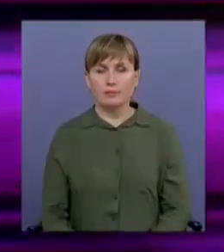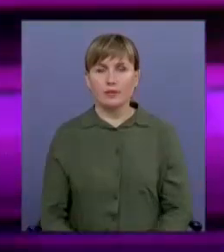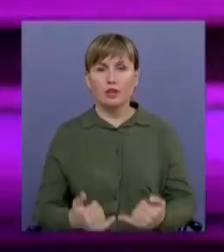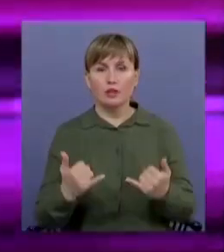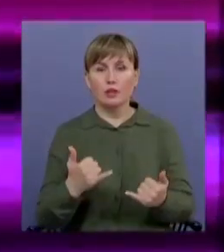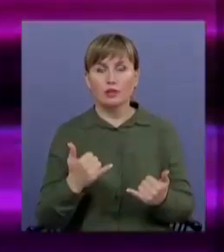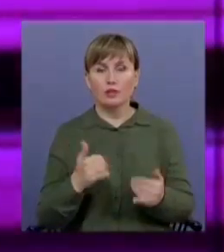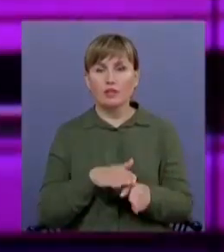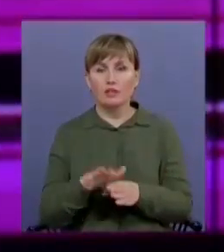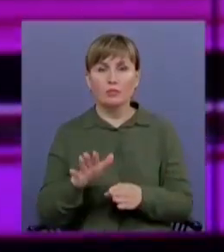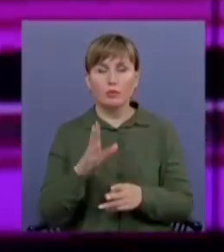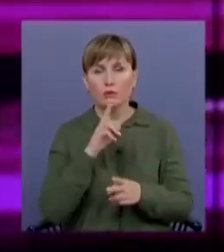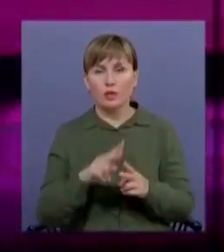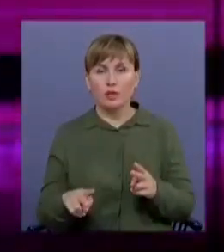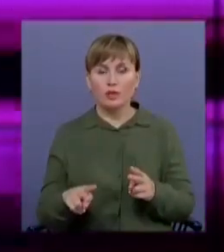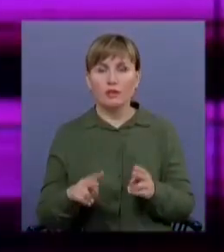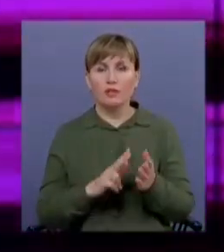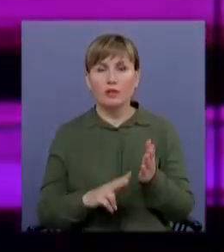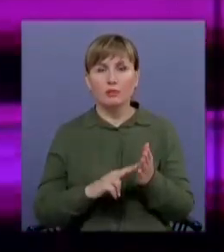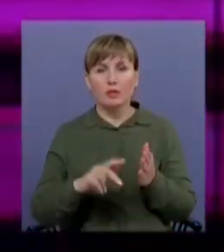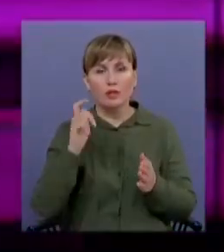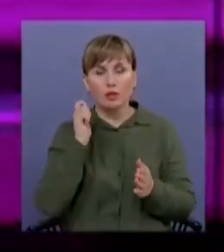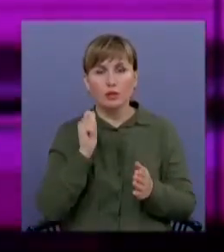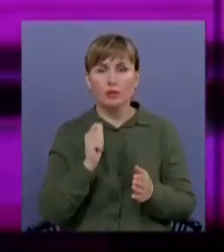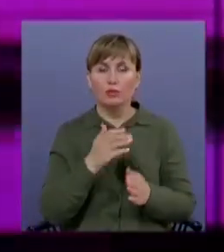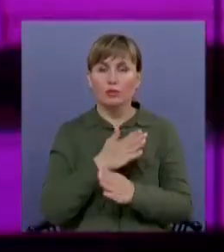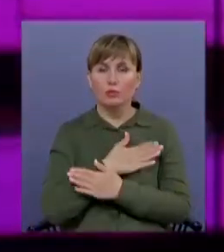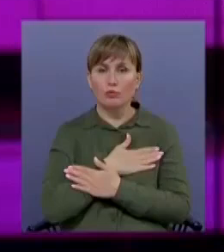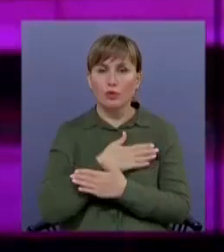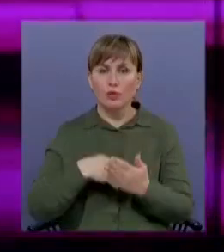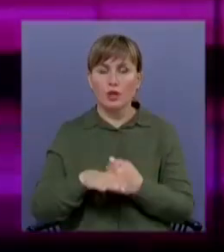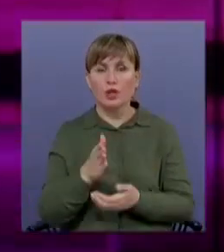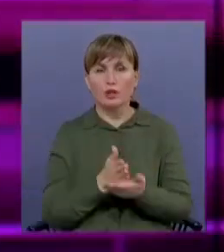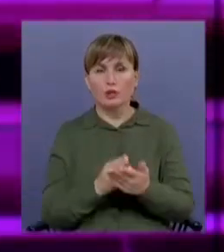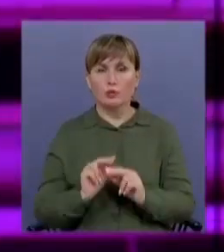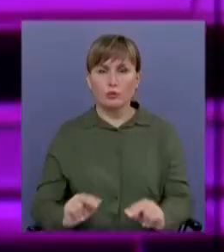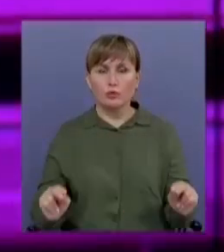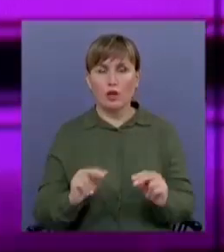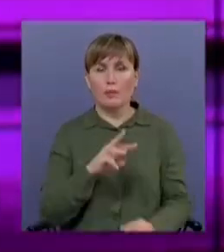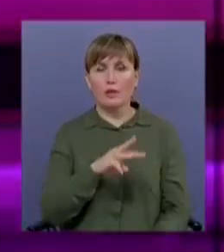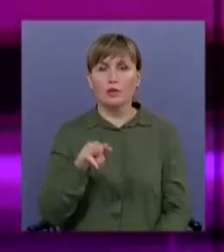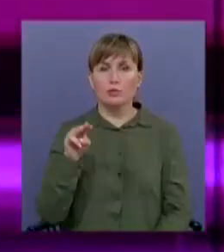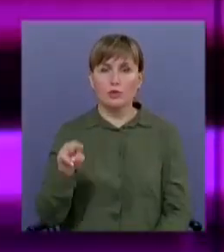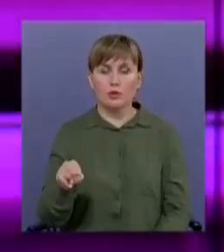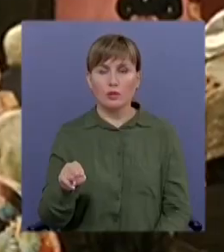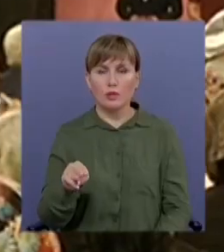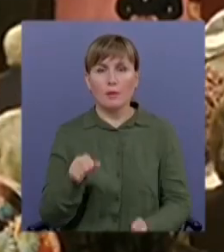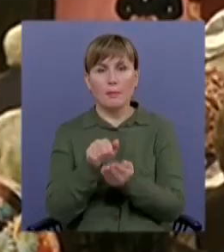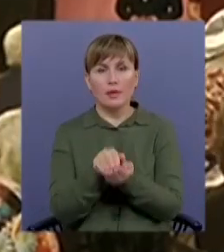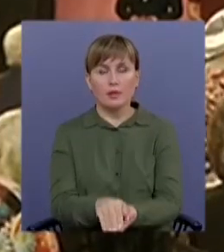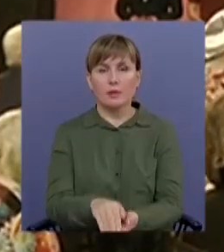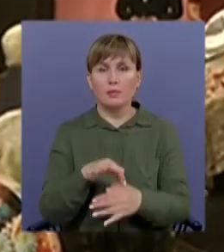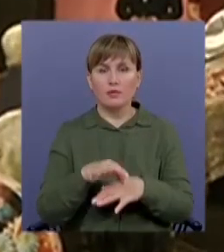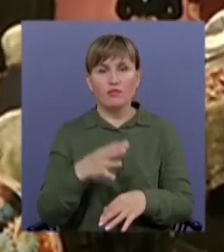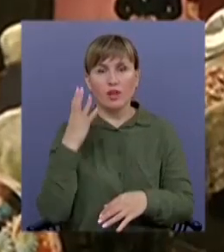А сейчас о невосполнимой утрате. На 80-м году ушла из жизни заслуженный учитель Марзия Турлыханова. Прощальная панихида прошла